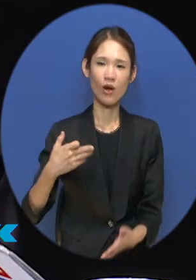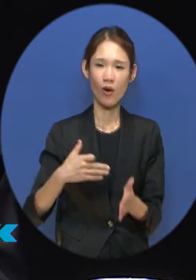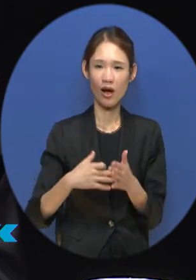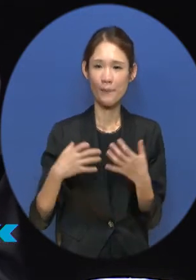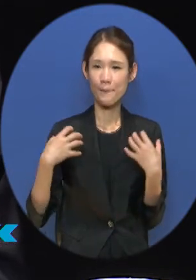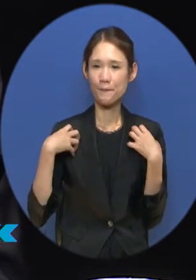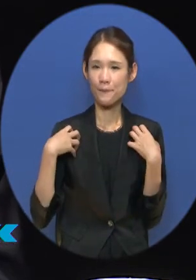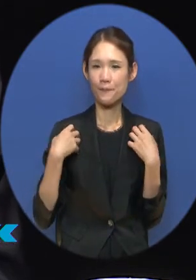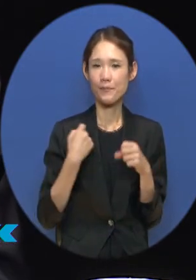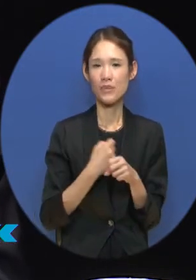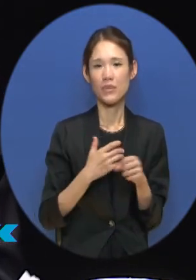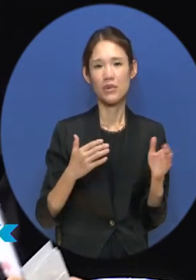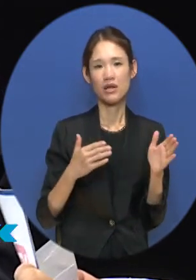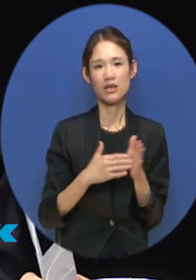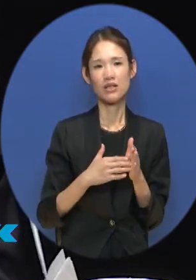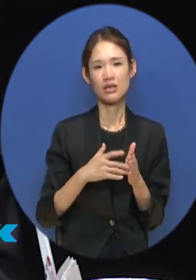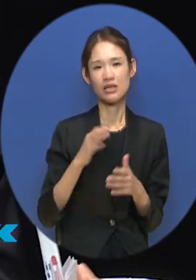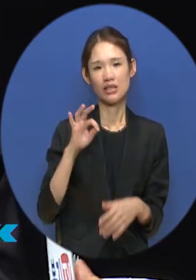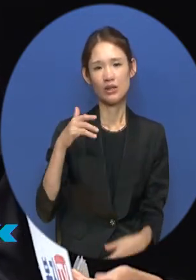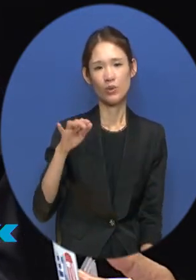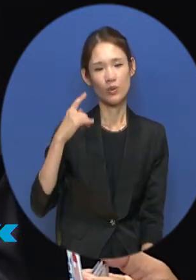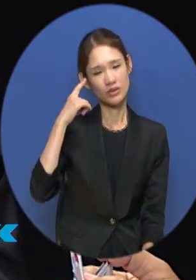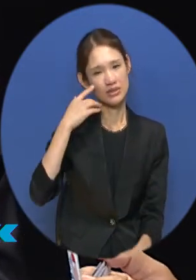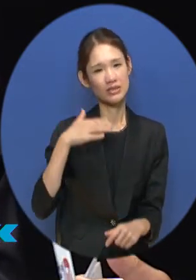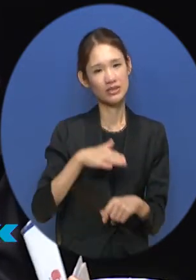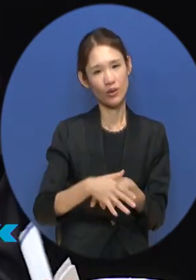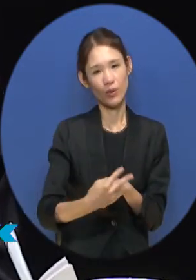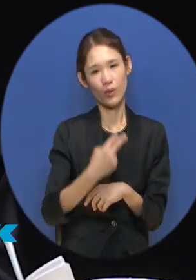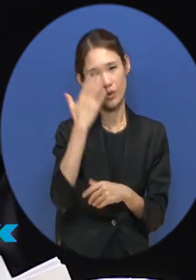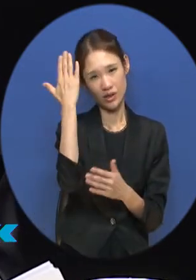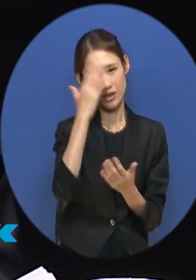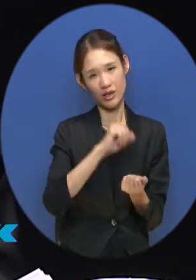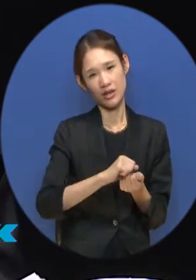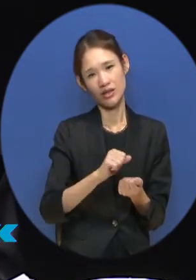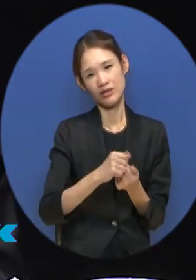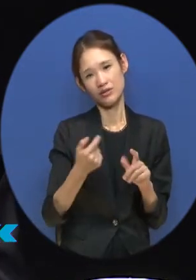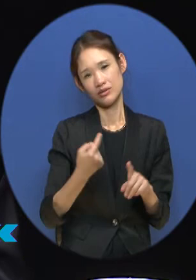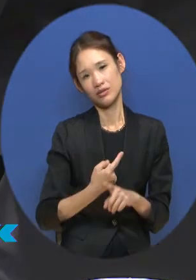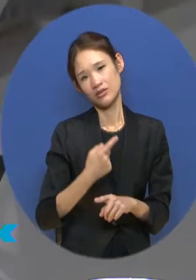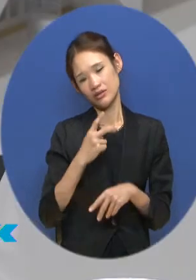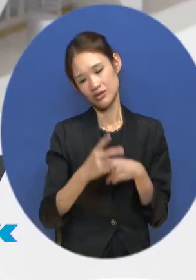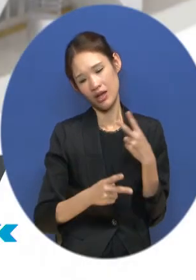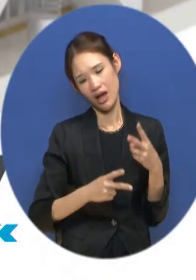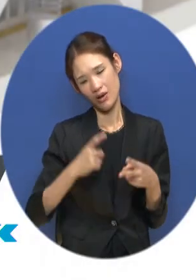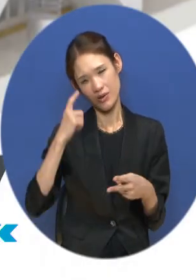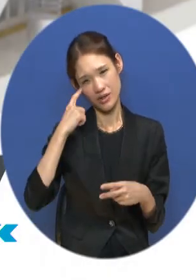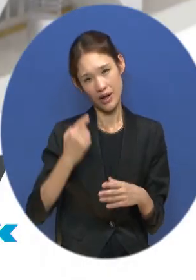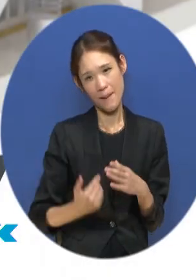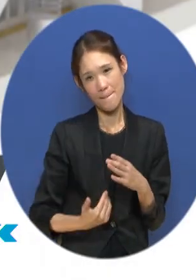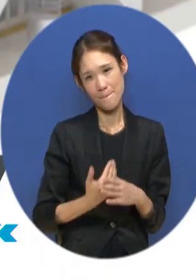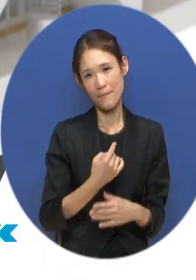이제 인공지능형 공기질 개선 사업을 개발한 적이 있습니다. 그때 이제